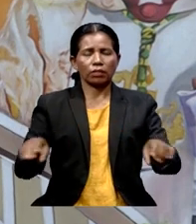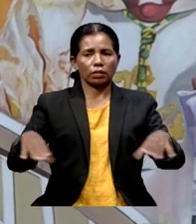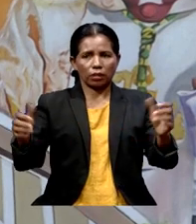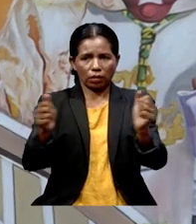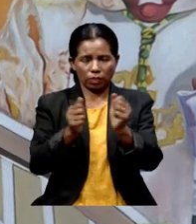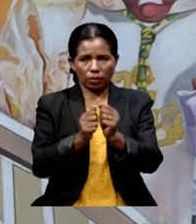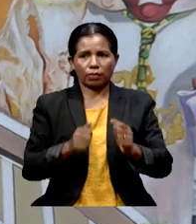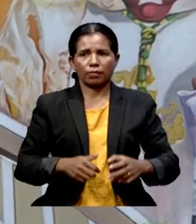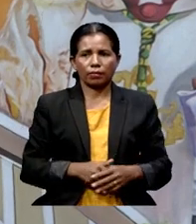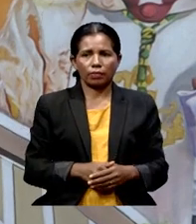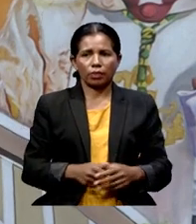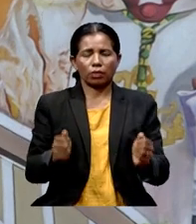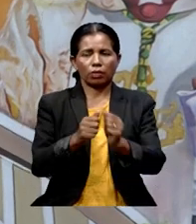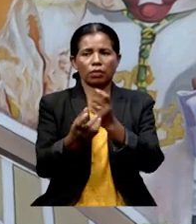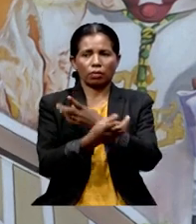bisa